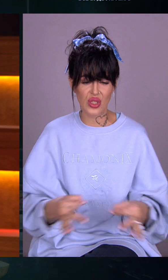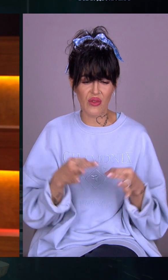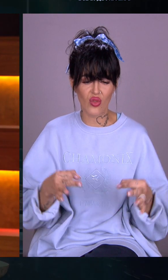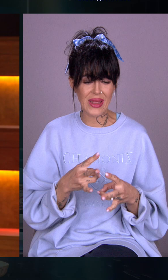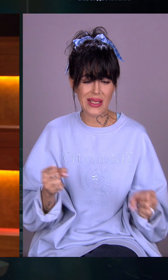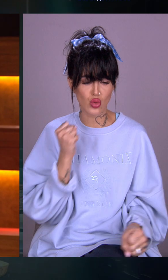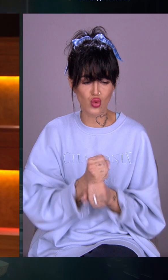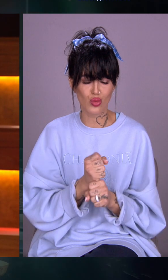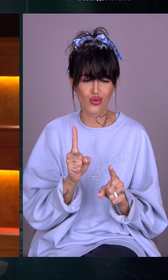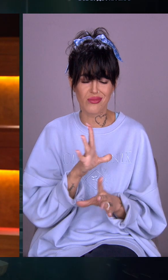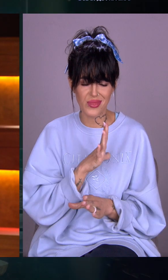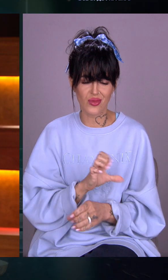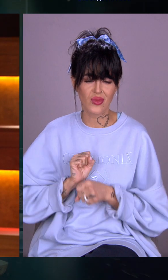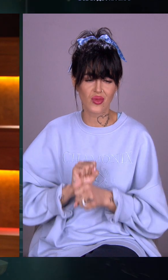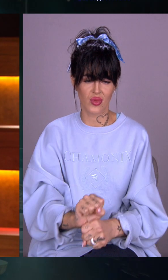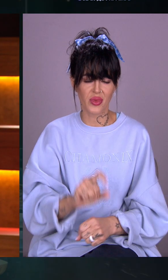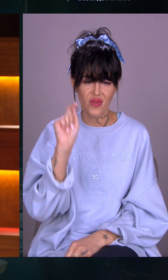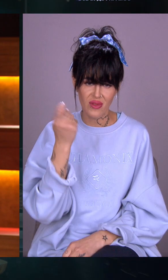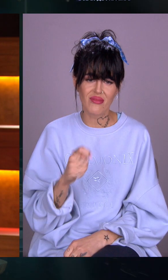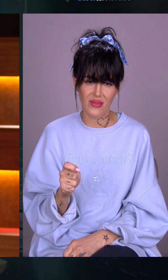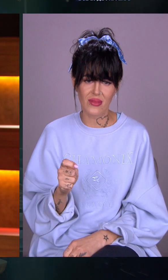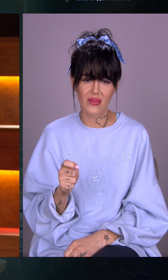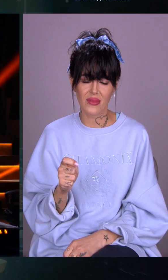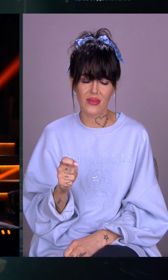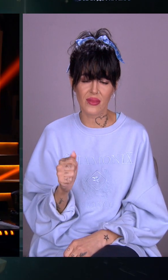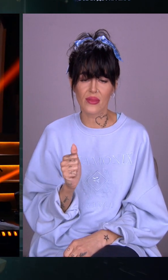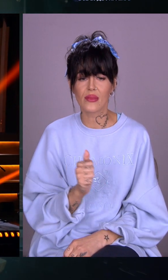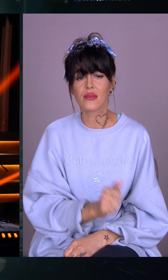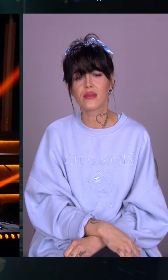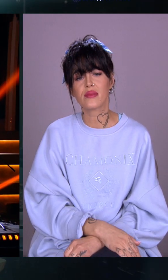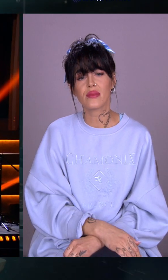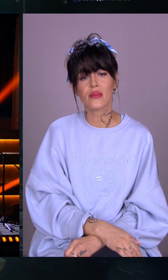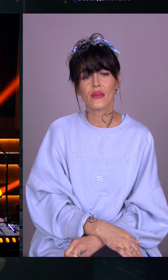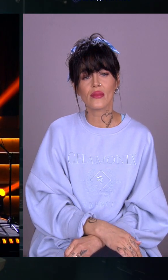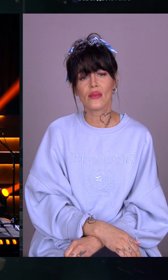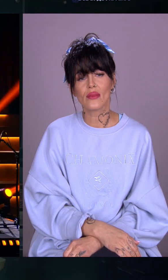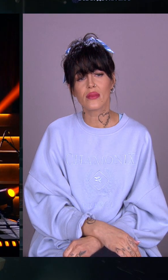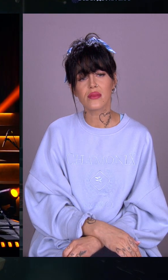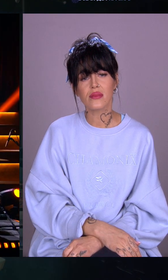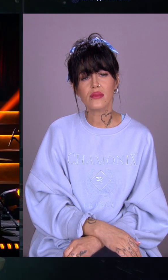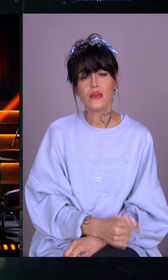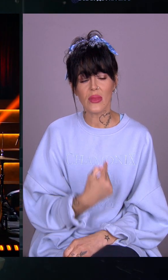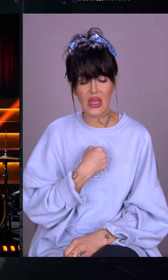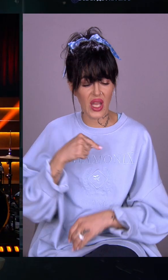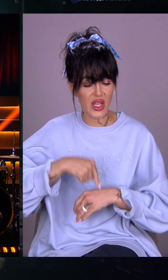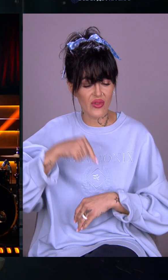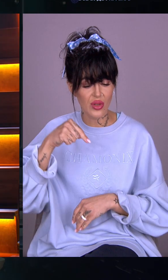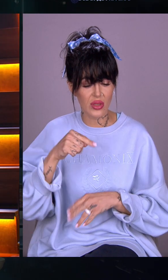Війну. не відчуваю за це